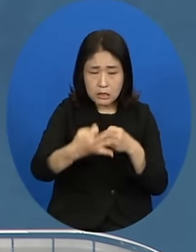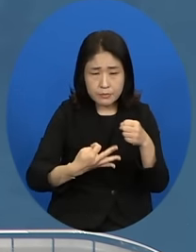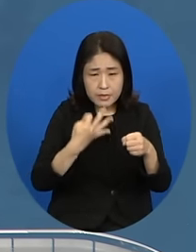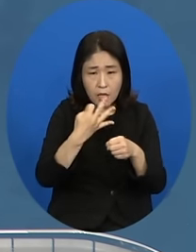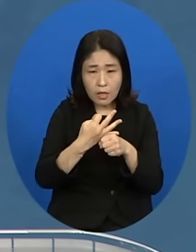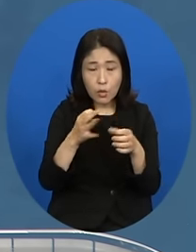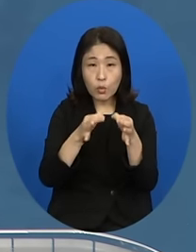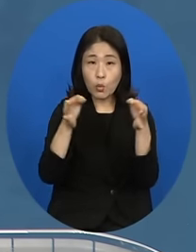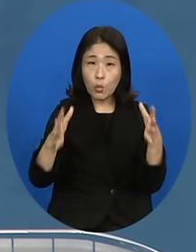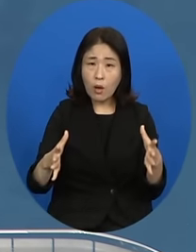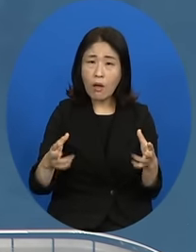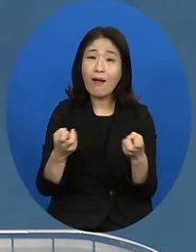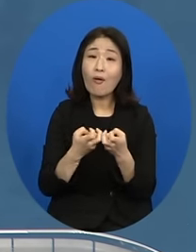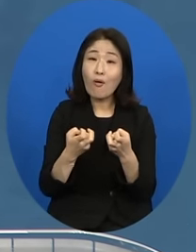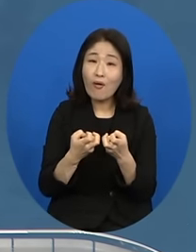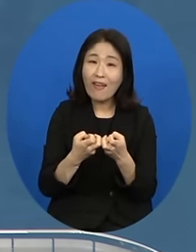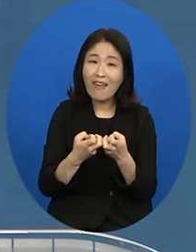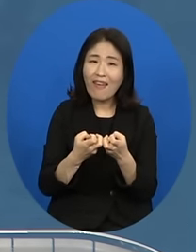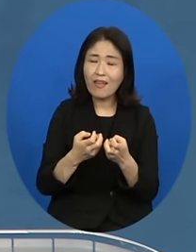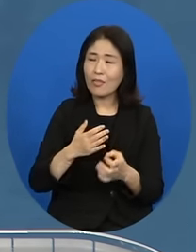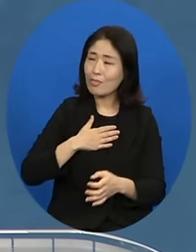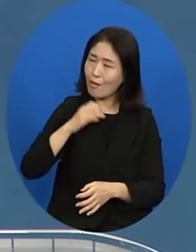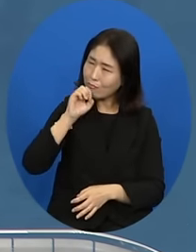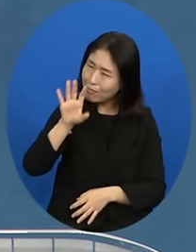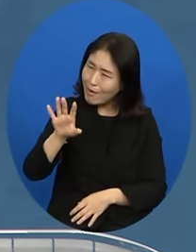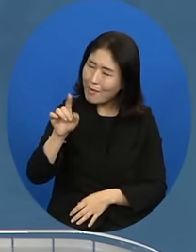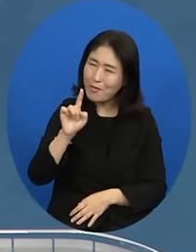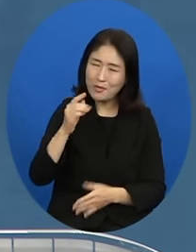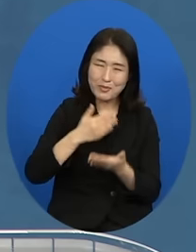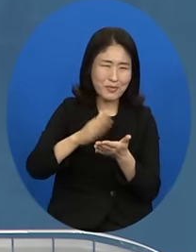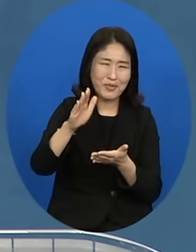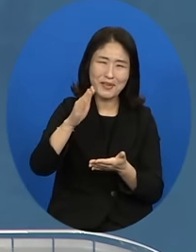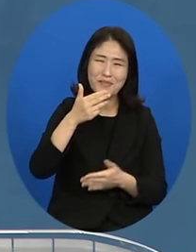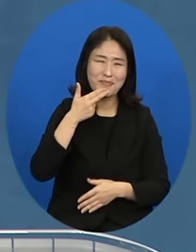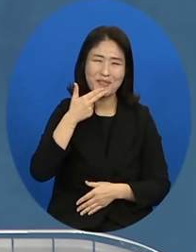사역하셨나요? 제가 곧바로 대답했습니다. 안 쫓겨나서요.